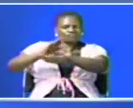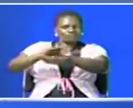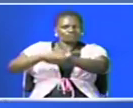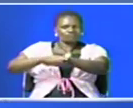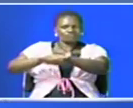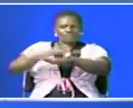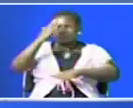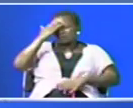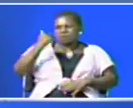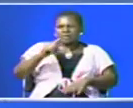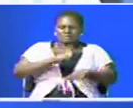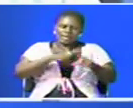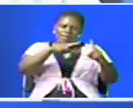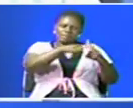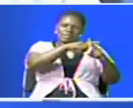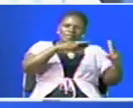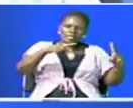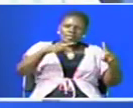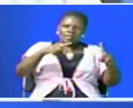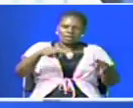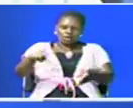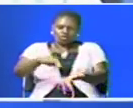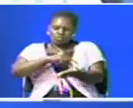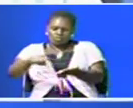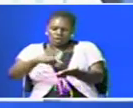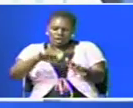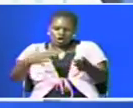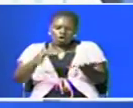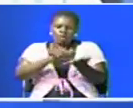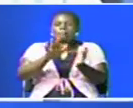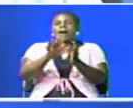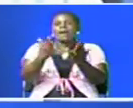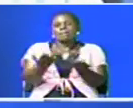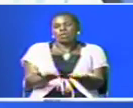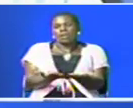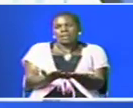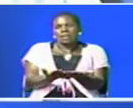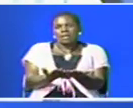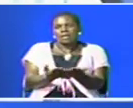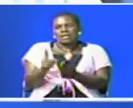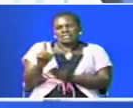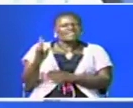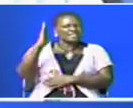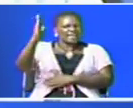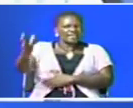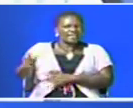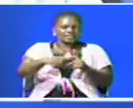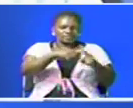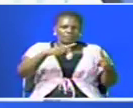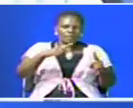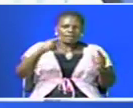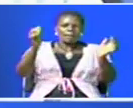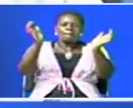Kwa sababu anaeua hata kwenye vitabu Kurani, katika vitabu Biblia, hiyo ni moja kwa moja